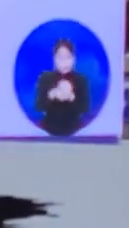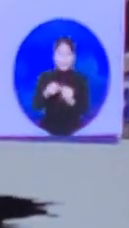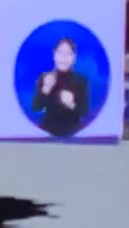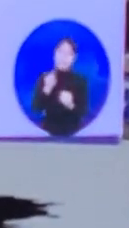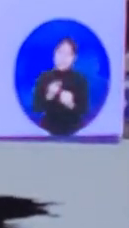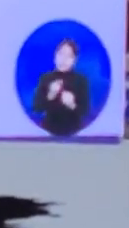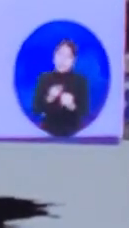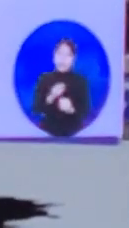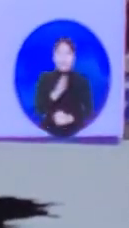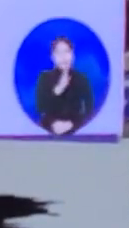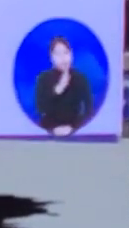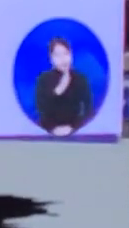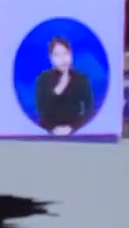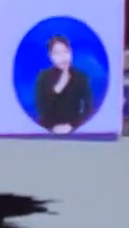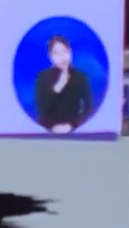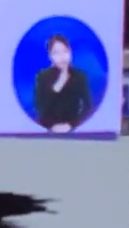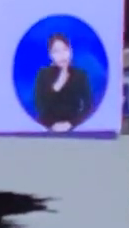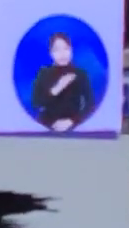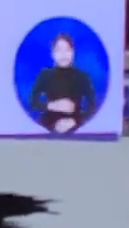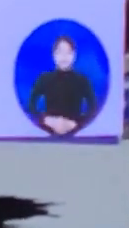과연 합당한 기도일까요?